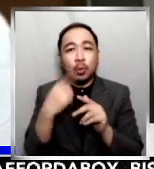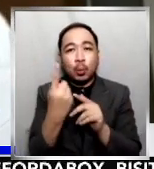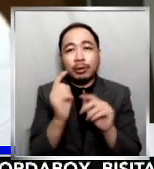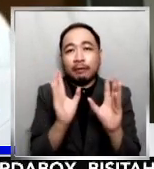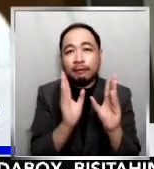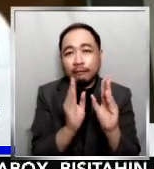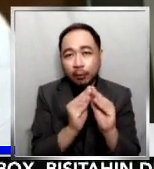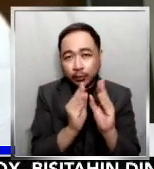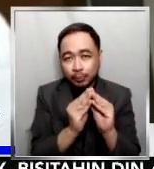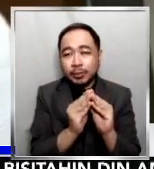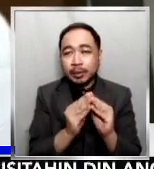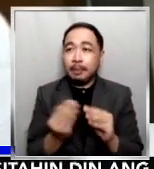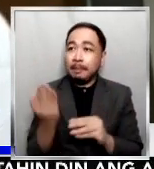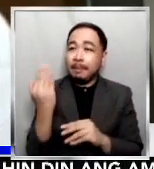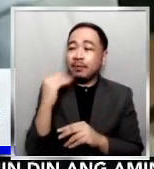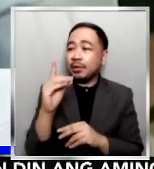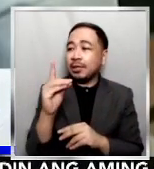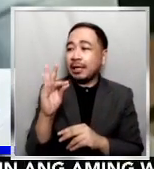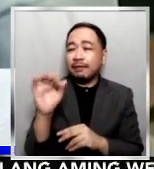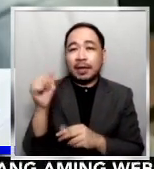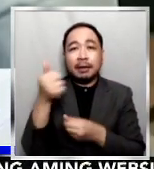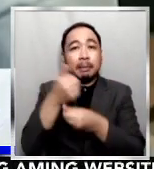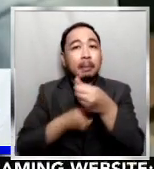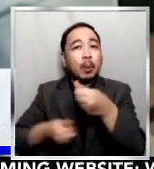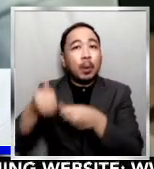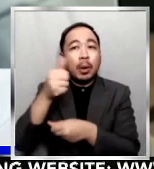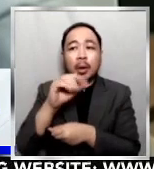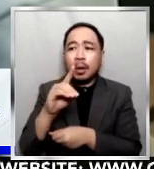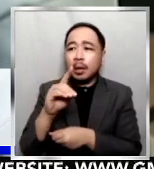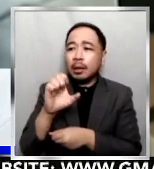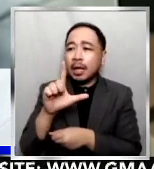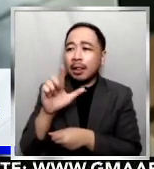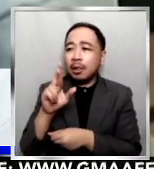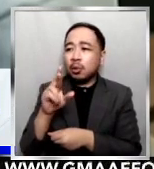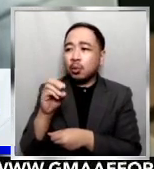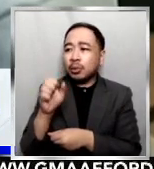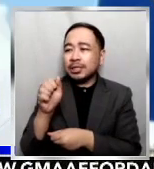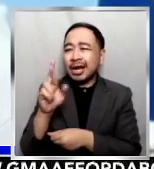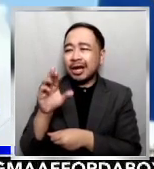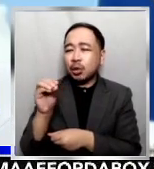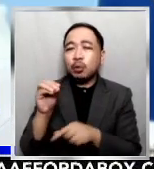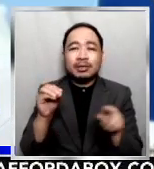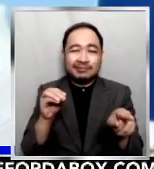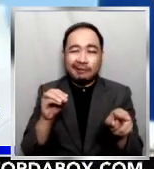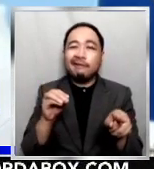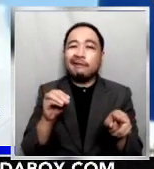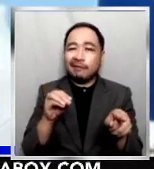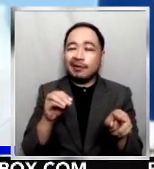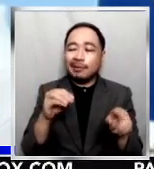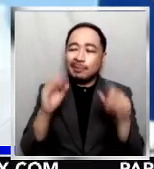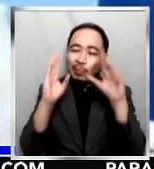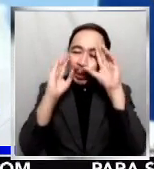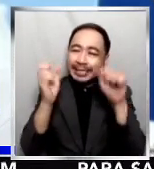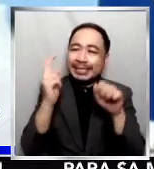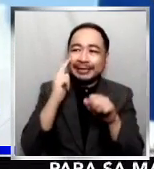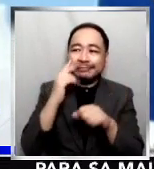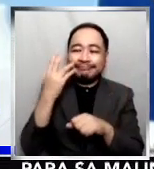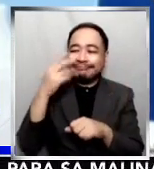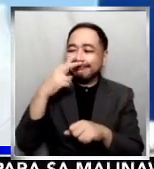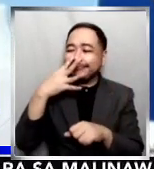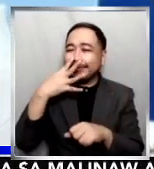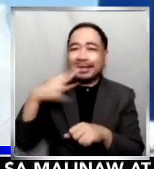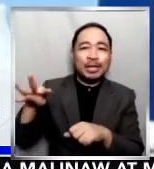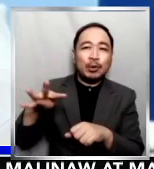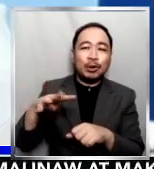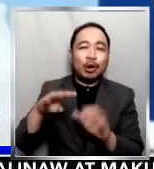Foreign Affairs Secretary Albert Del Rosario, pinagtaksilan daw ng Pangulo ang konstitusyon. Mas pinaburan daw ng Pangulo ang China at